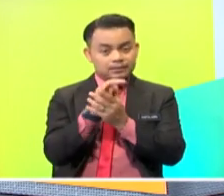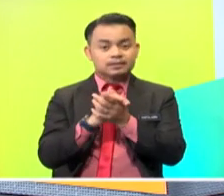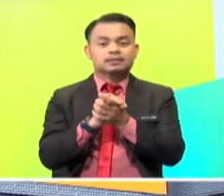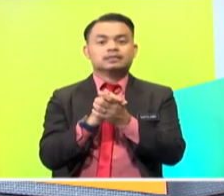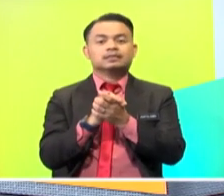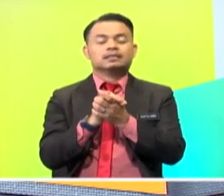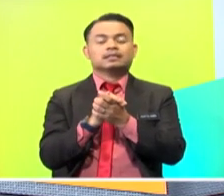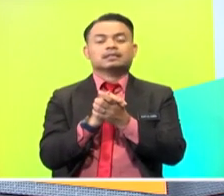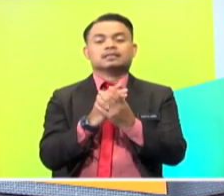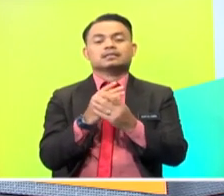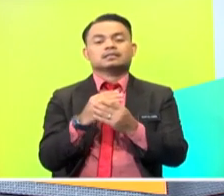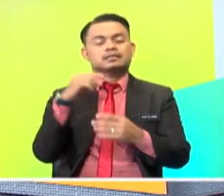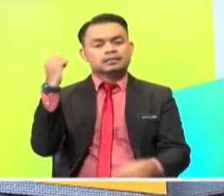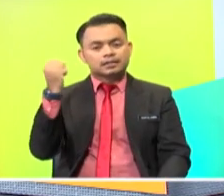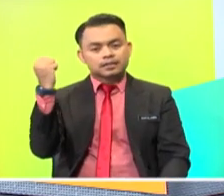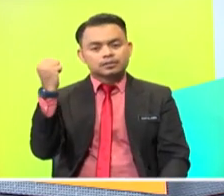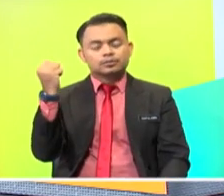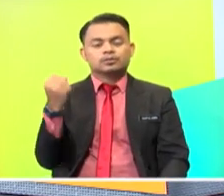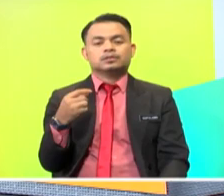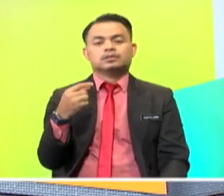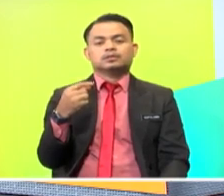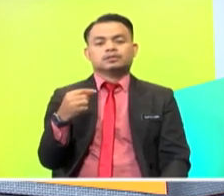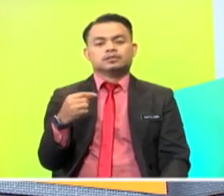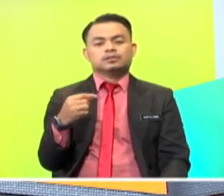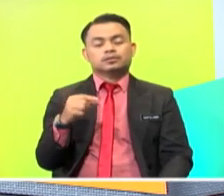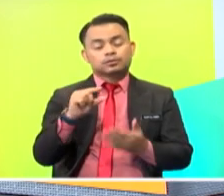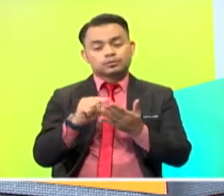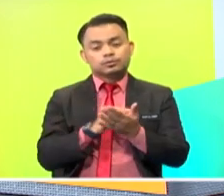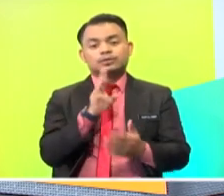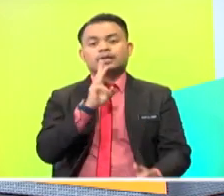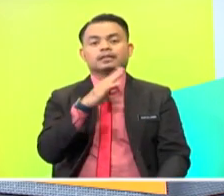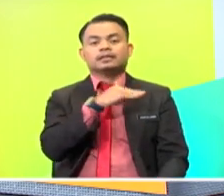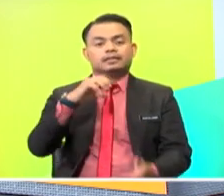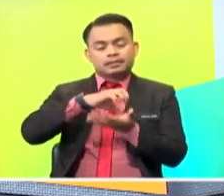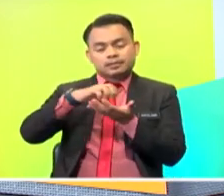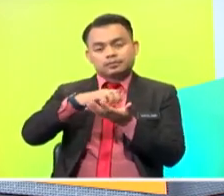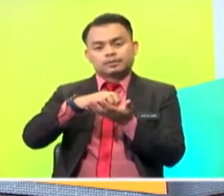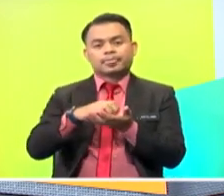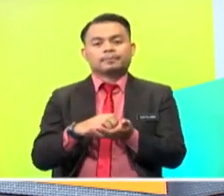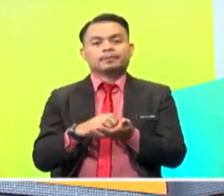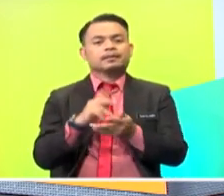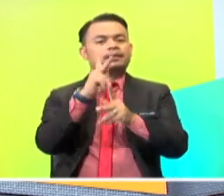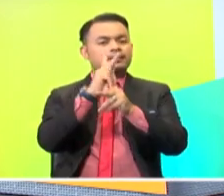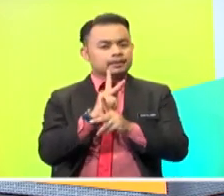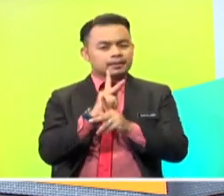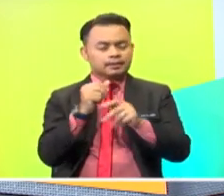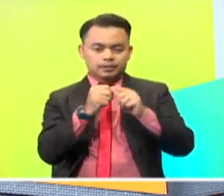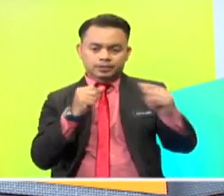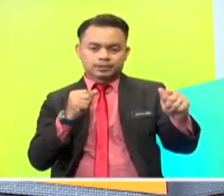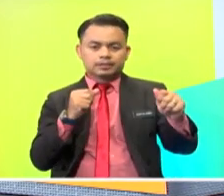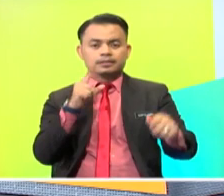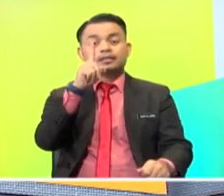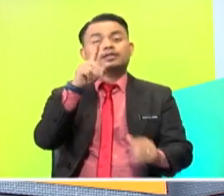d'sumba Ayo ataupun sabun gunakan zat pembasmi kuman ke Kakang jarak physical sekurang-kurangnya satu Mita antara anda dan